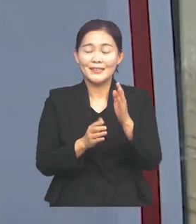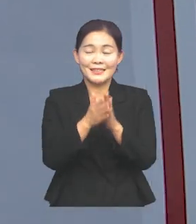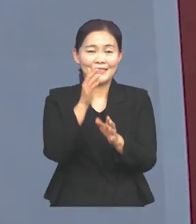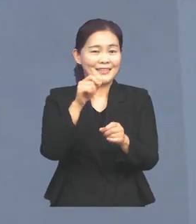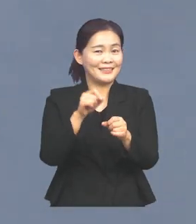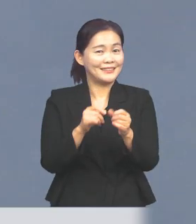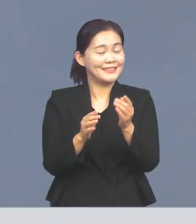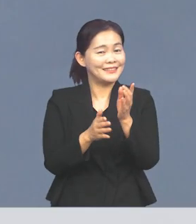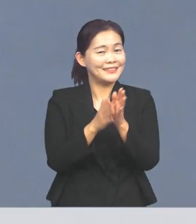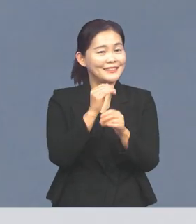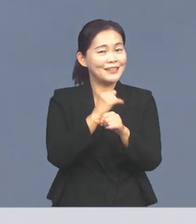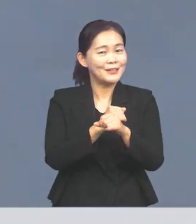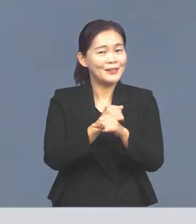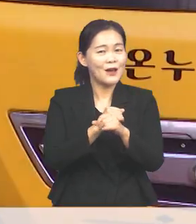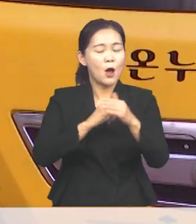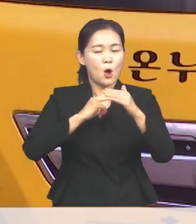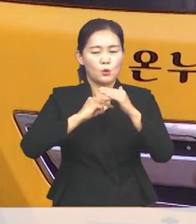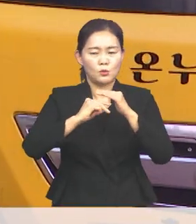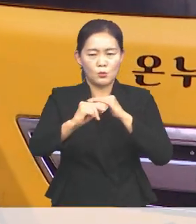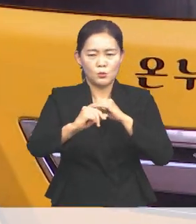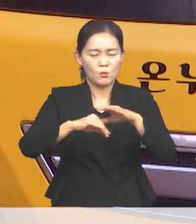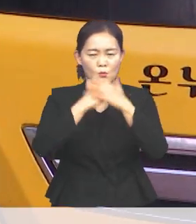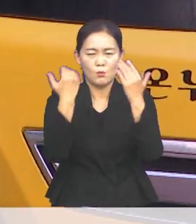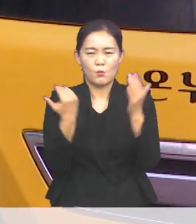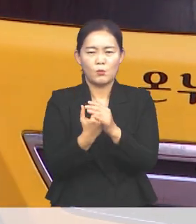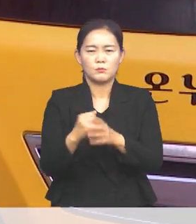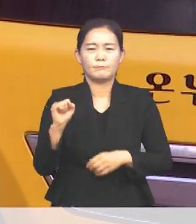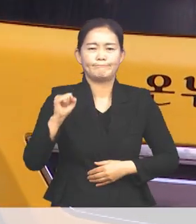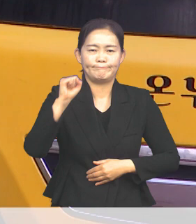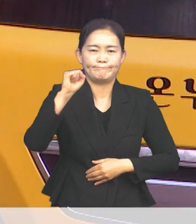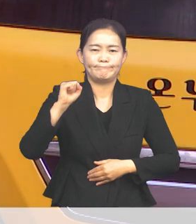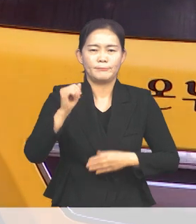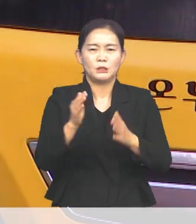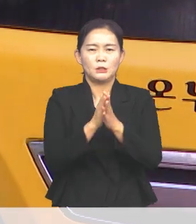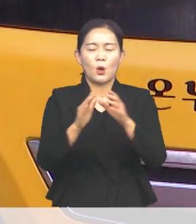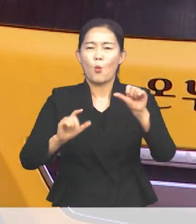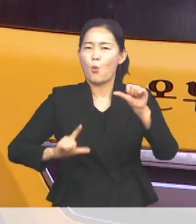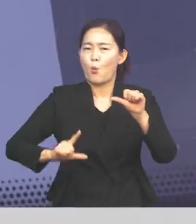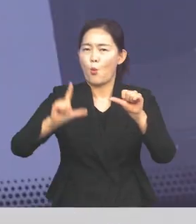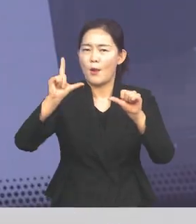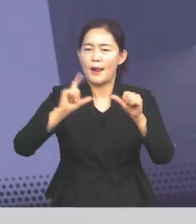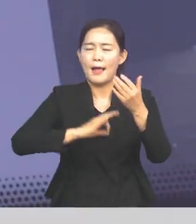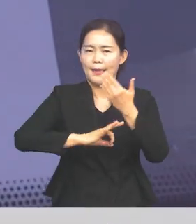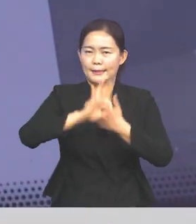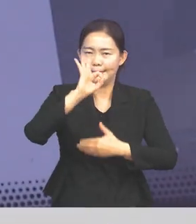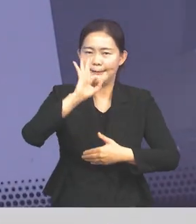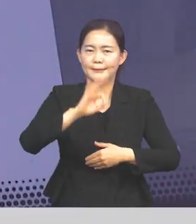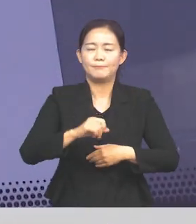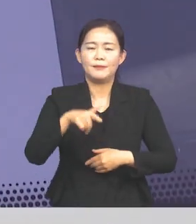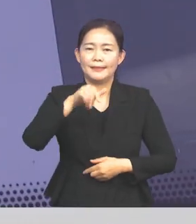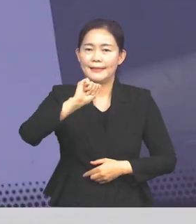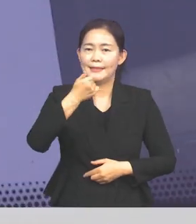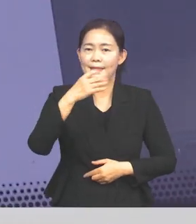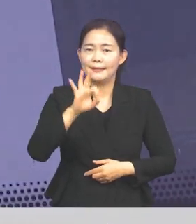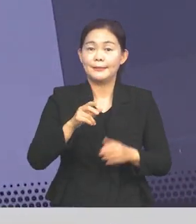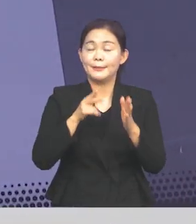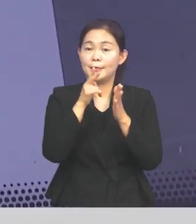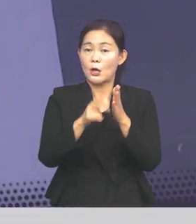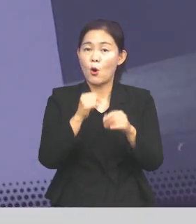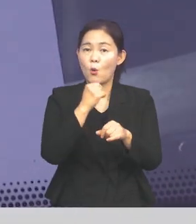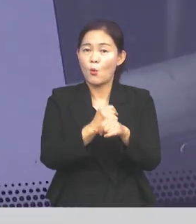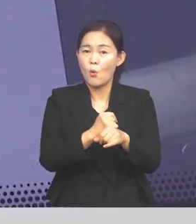이상일 용인특례시장은 전국철도노동조합 총파업이 시작된 5일 아침 기흥역에서 출근길 대중교통 상황과